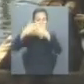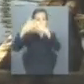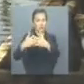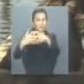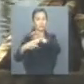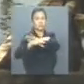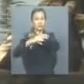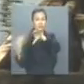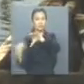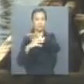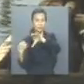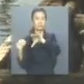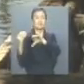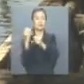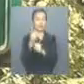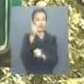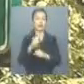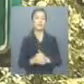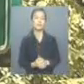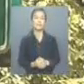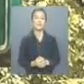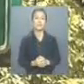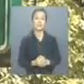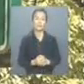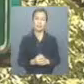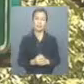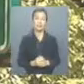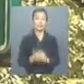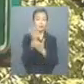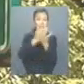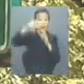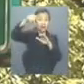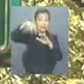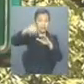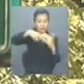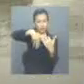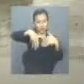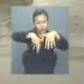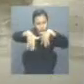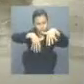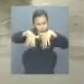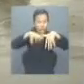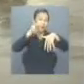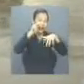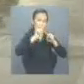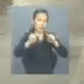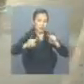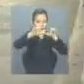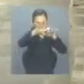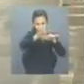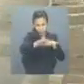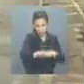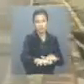างซื่อมีประสิทธิภาพมากขึ้นขณะเดียวกันระดับน้ำในคลองบางซื่อริมชุมชนต่างๆก็ลดระดับลงเป็นอย่างมากน้ำบนถนนวิภ